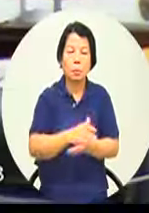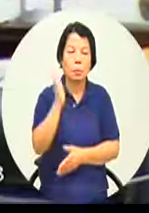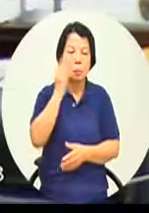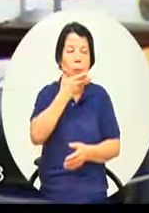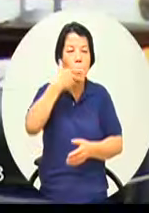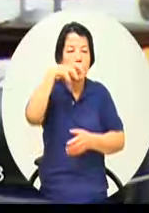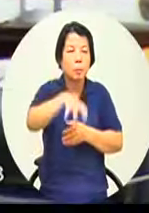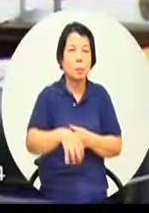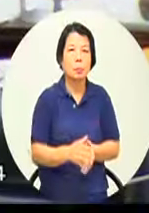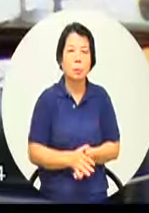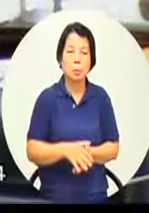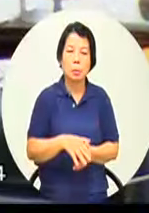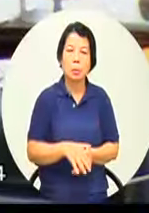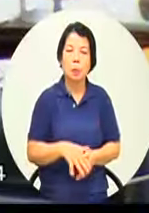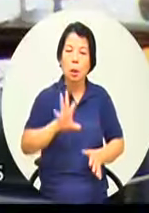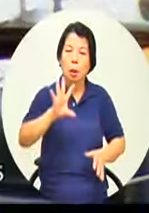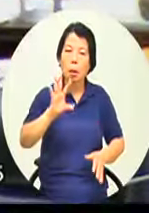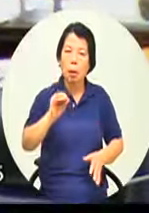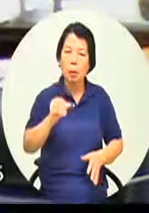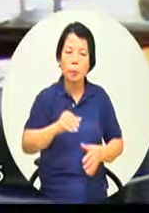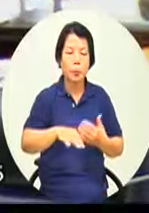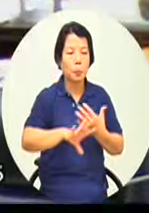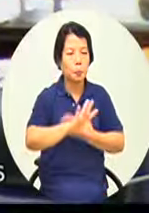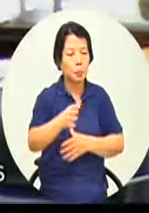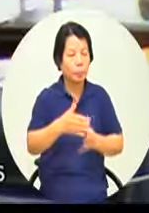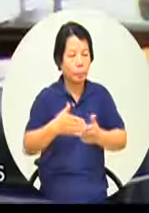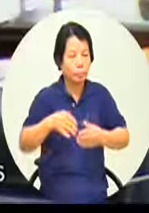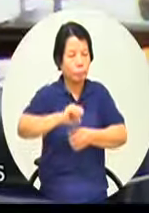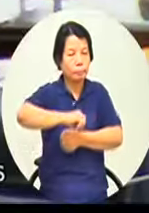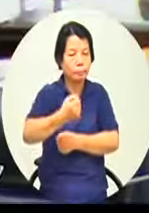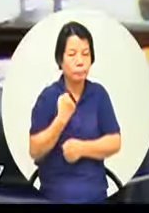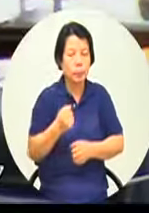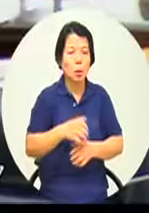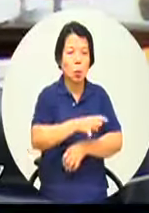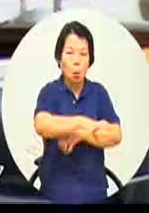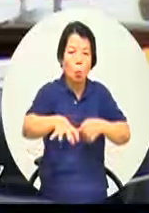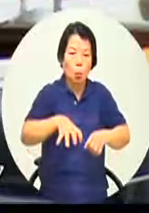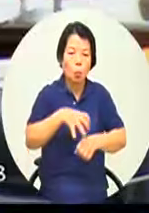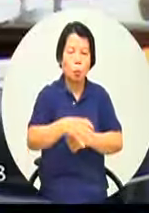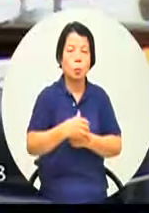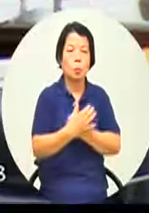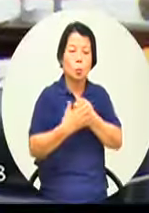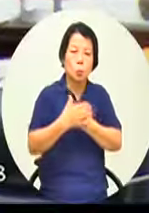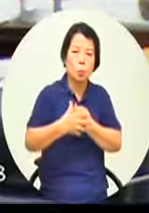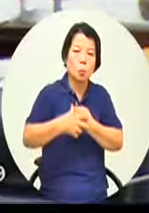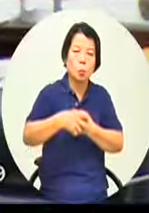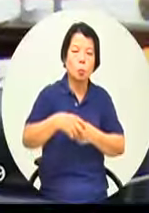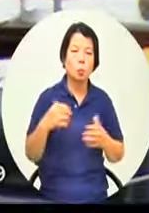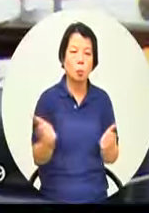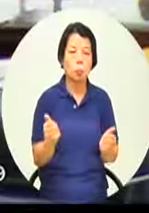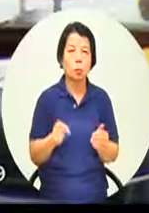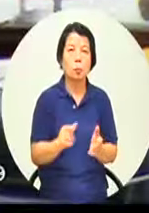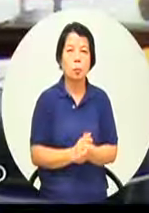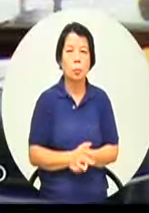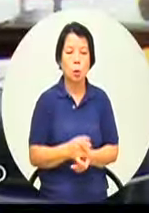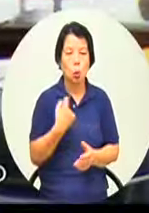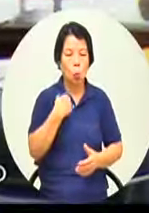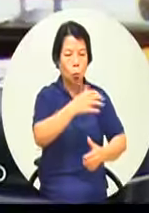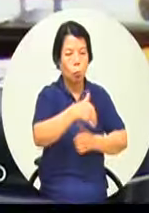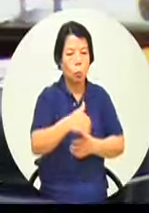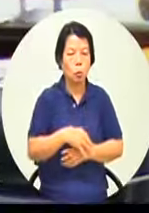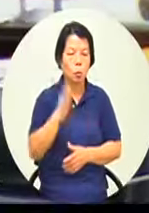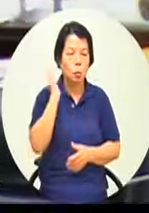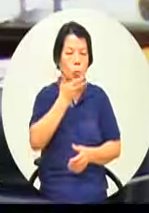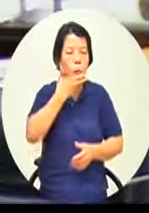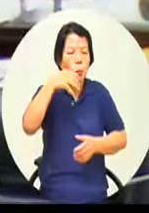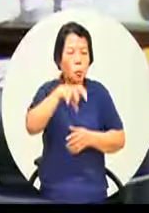哎，还有什么事情是可能你们要再加强的、哦？尤其是环境卫生的问题哦。我会记得我叫咱水利局